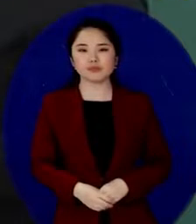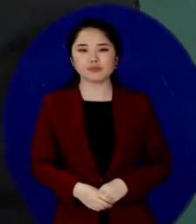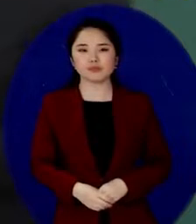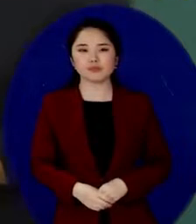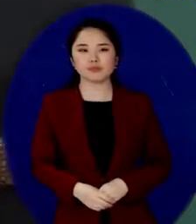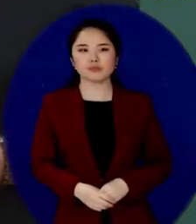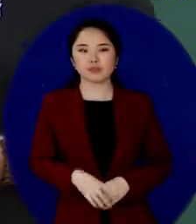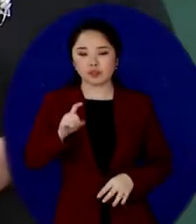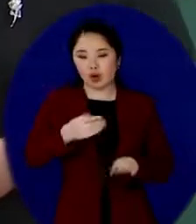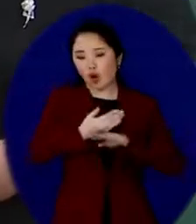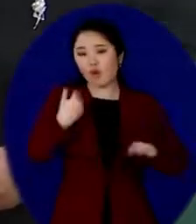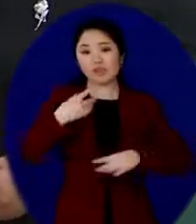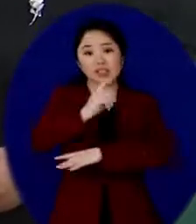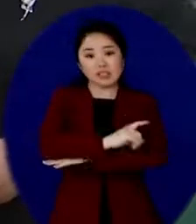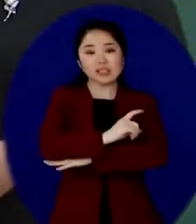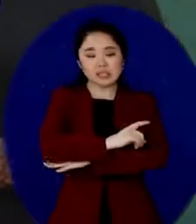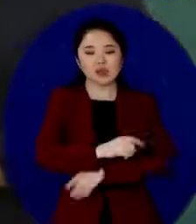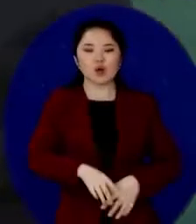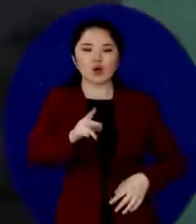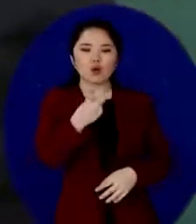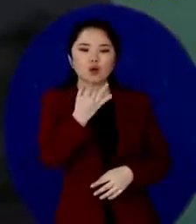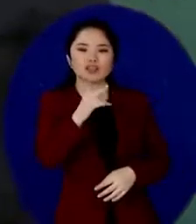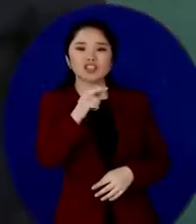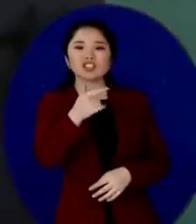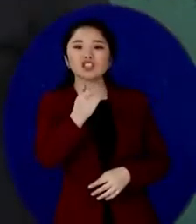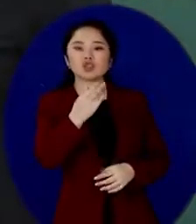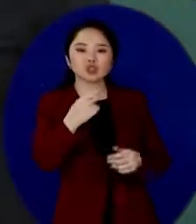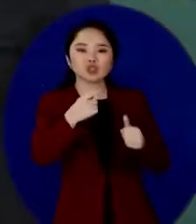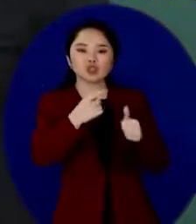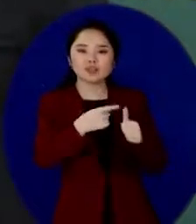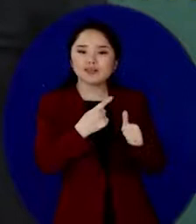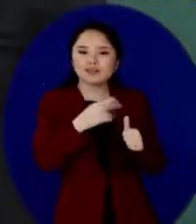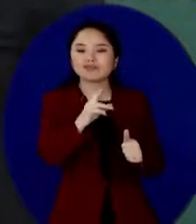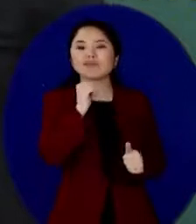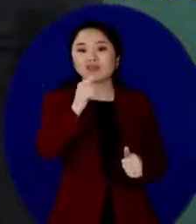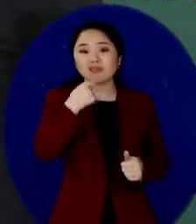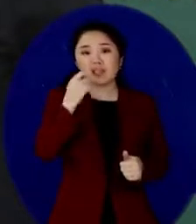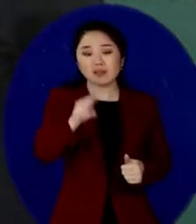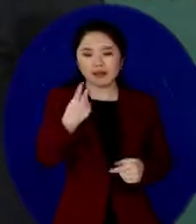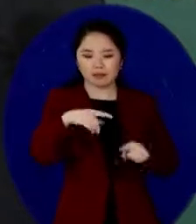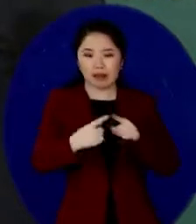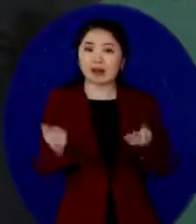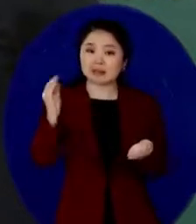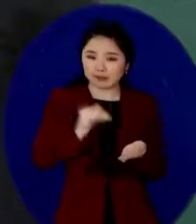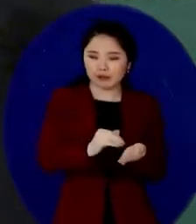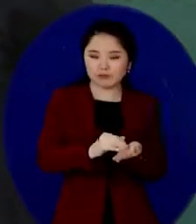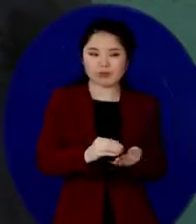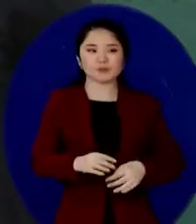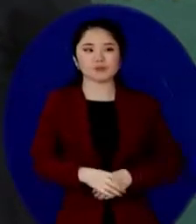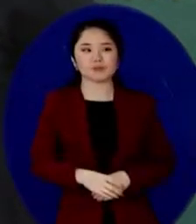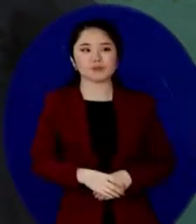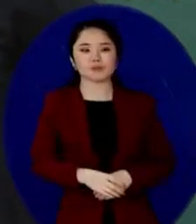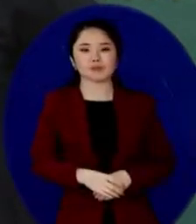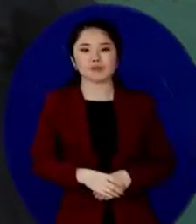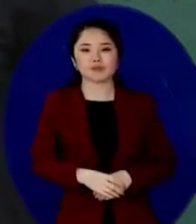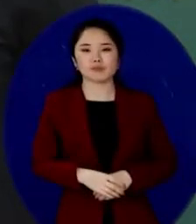За, бид нар өмнөх хичээлүүдээр үйлдэлийн гишүүдээ бас нэрлэж сурсан байгаа. Тэр хичээлээ давтъя.